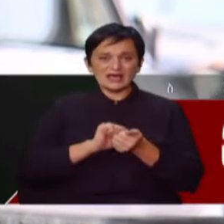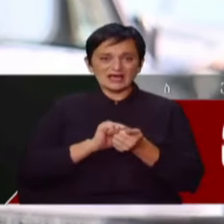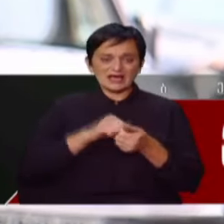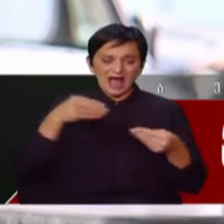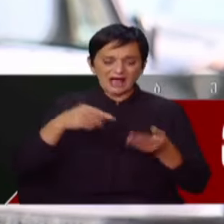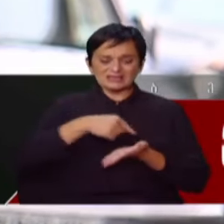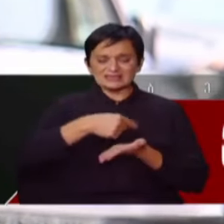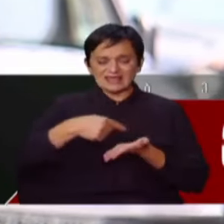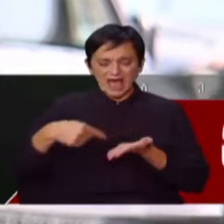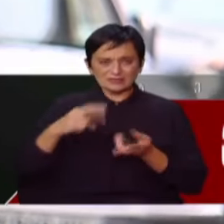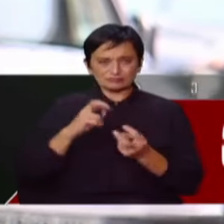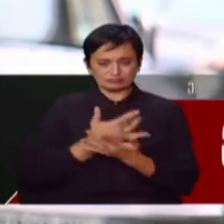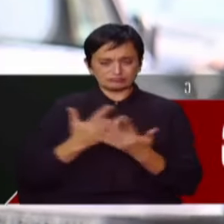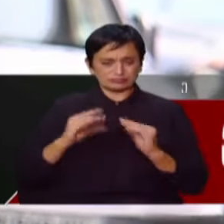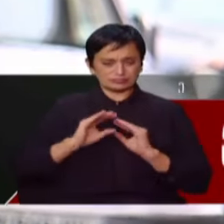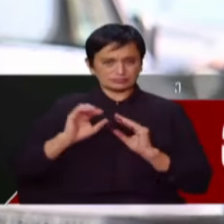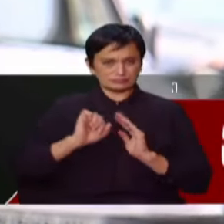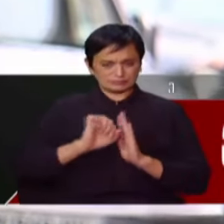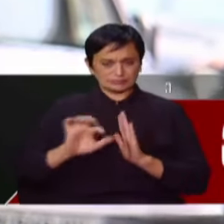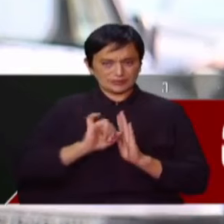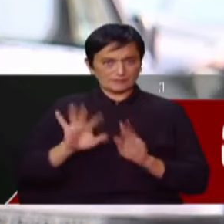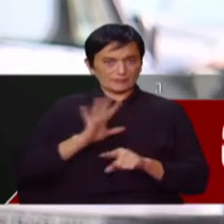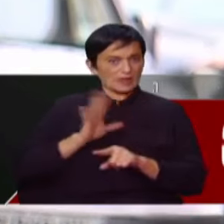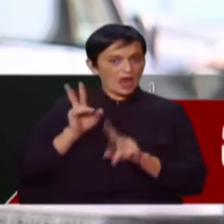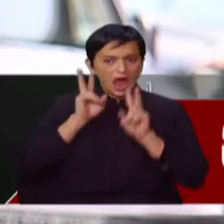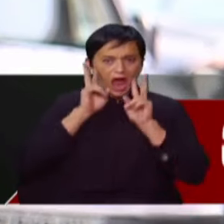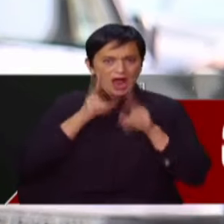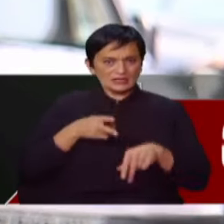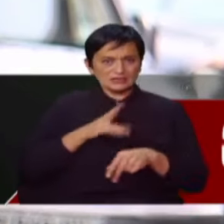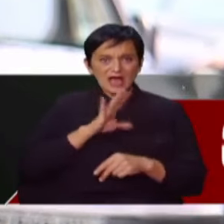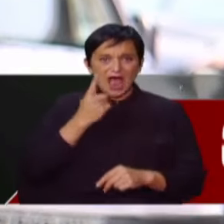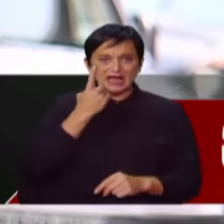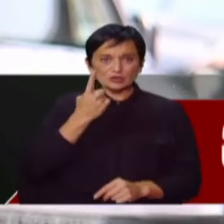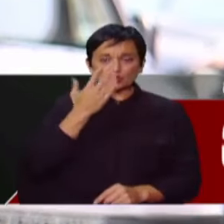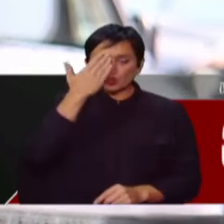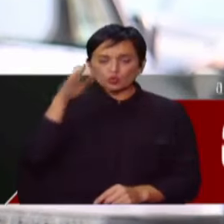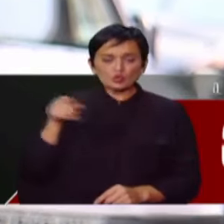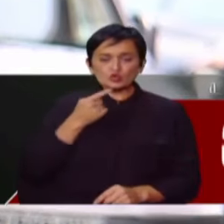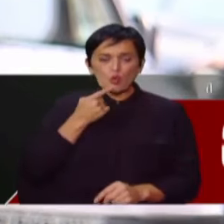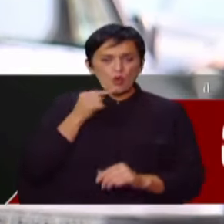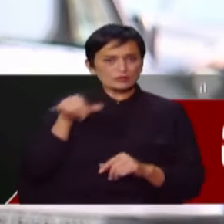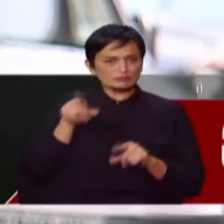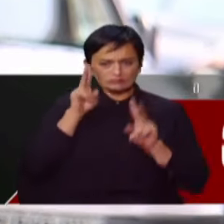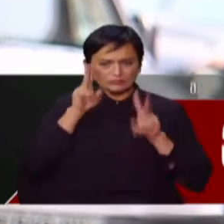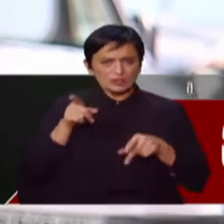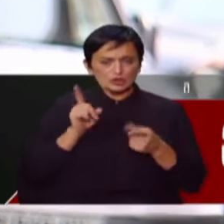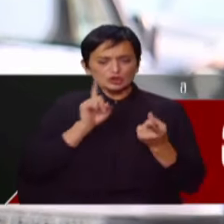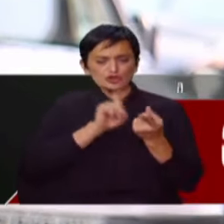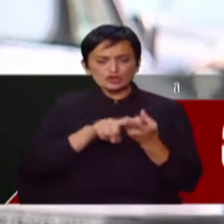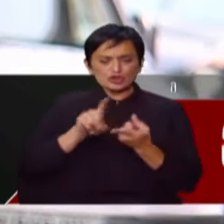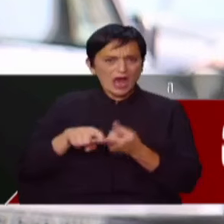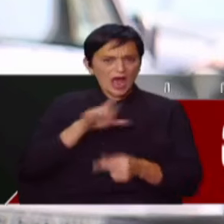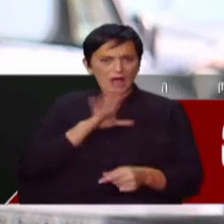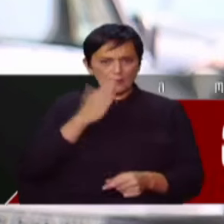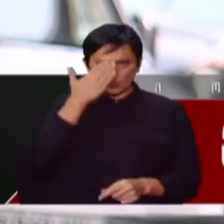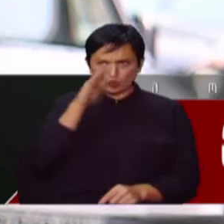საწარი კალმები და ასე შემდეგ. არიცი წარმოიდგინეთ, არც ერთი უცხო ენაც კიდე ცხოვრებაში არ ქონია შეხება არც ერთ